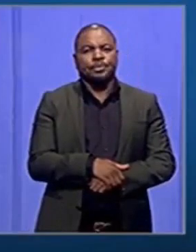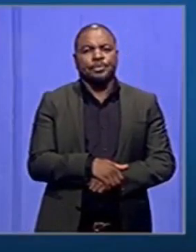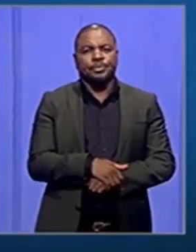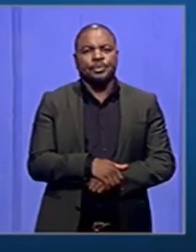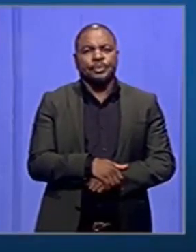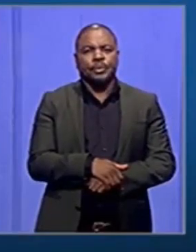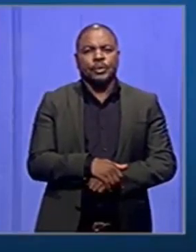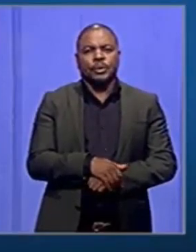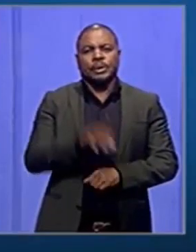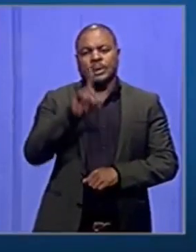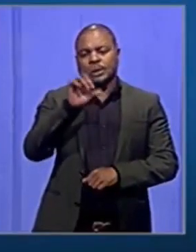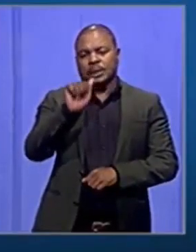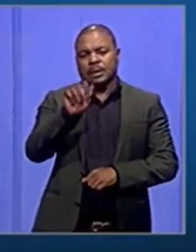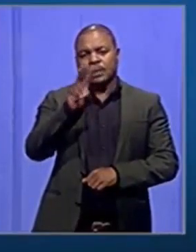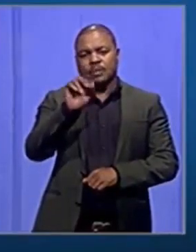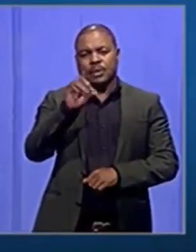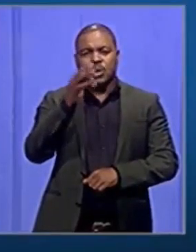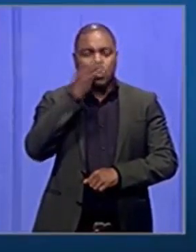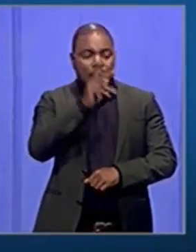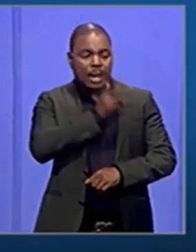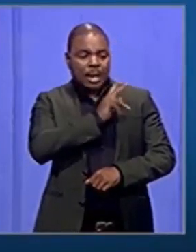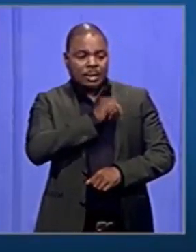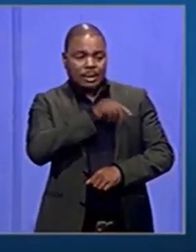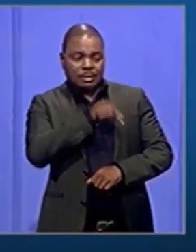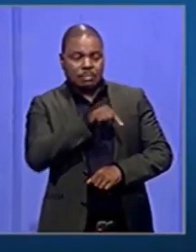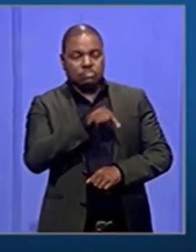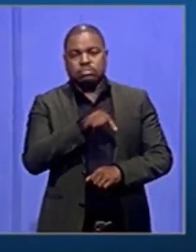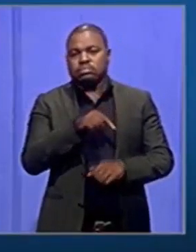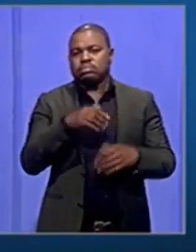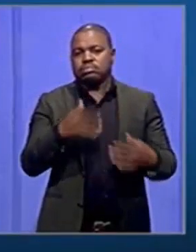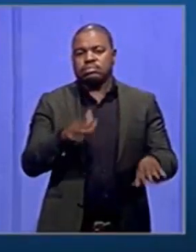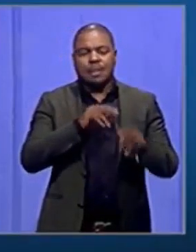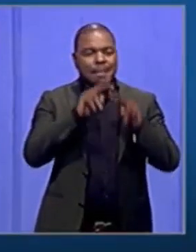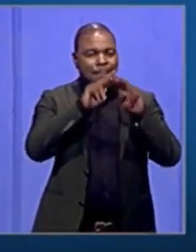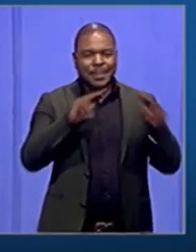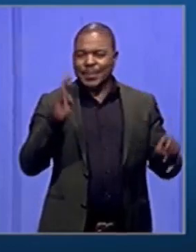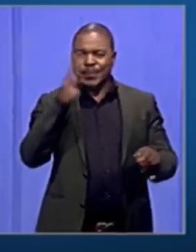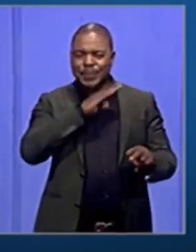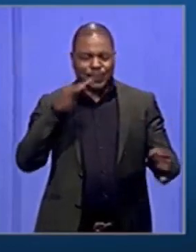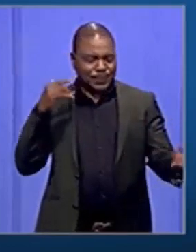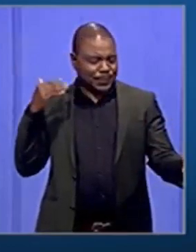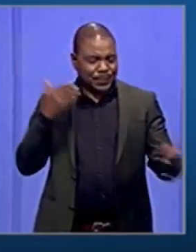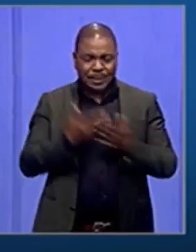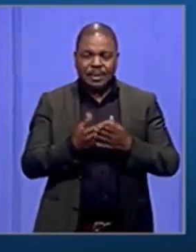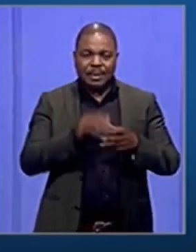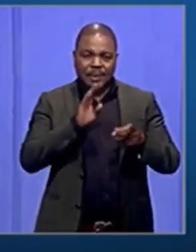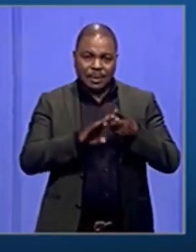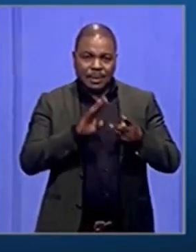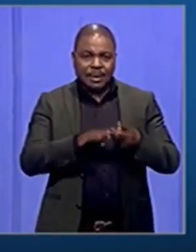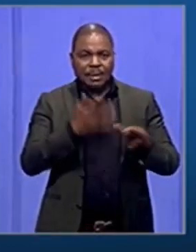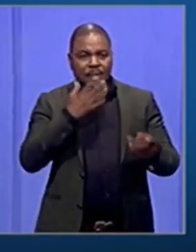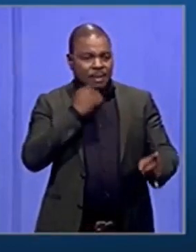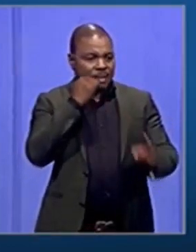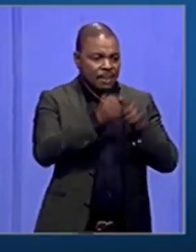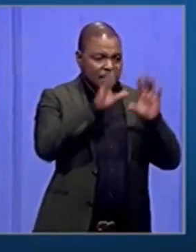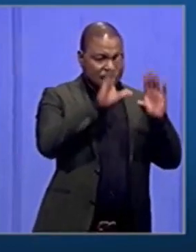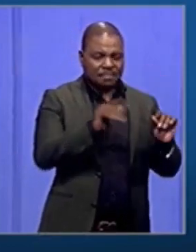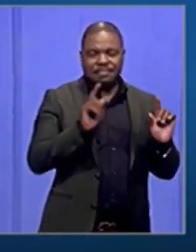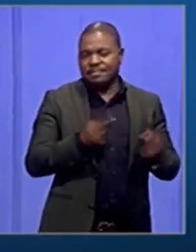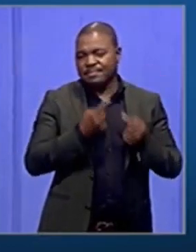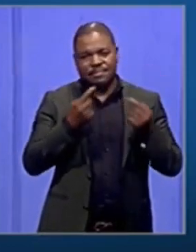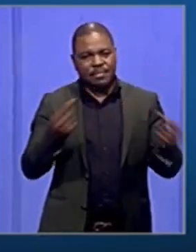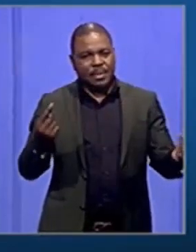Ndo David a re KwaZulu-Natal tota yone ga ise e nne le kagiso go tswa kgale mme ga gona gore di ka fedisiwa a re